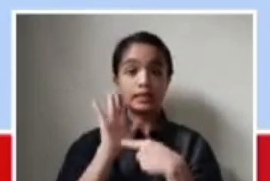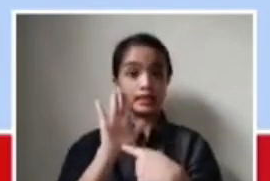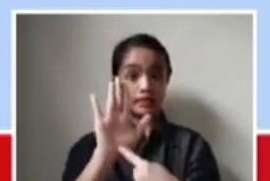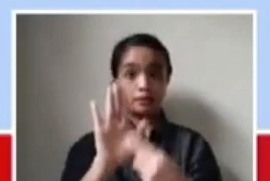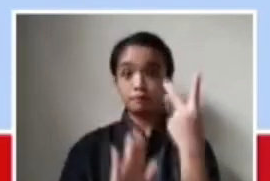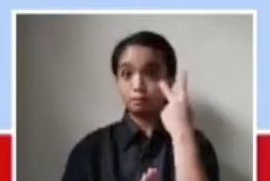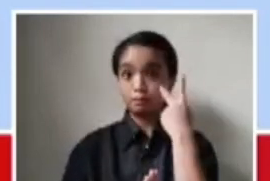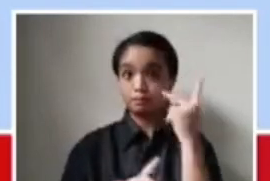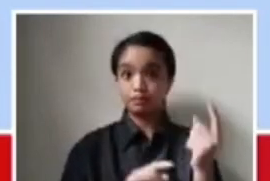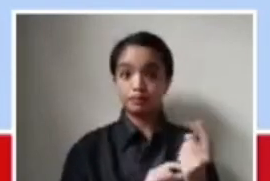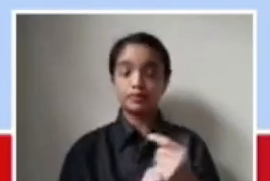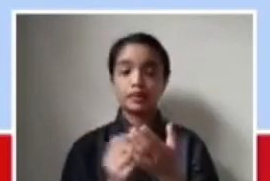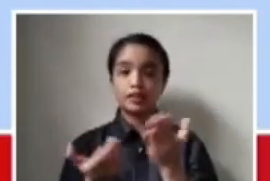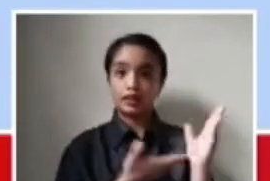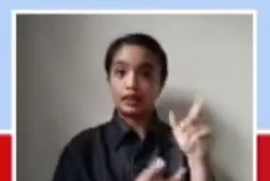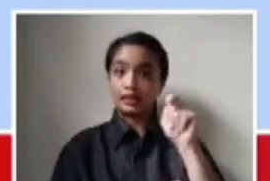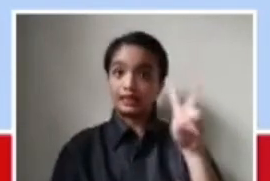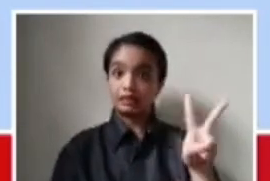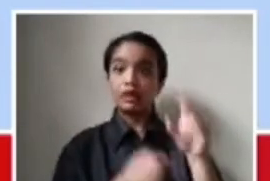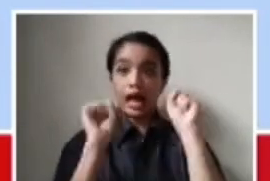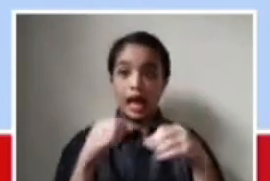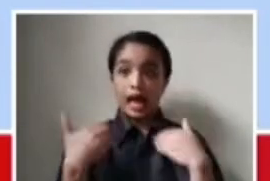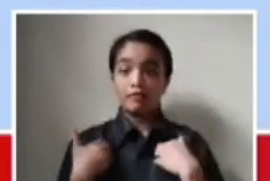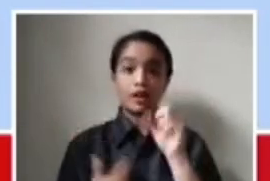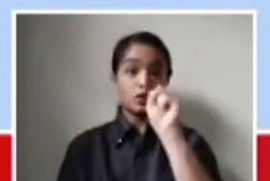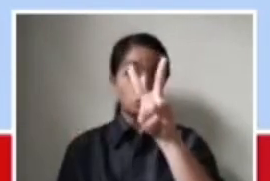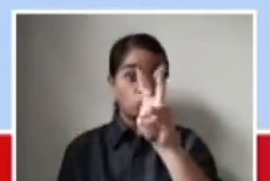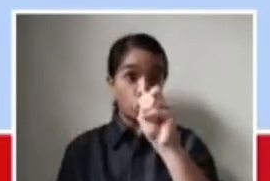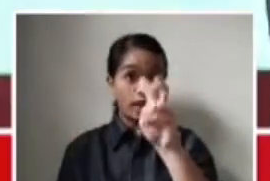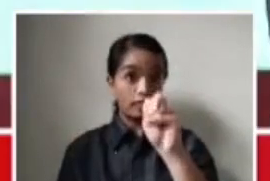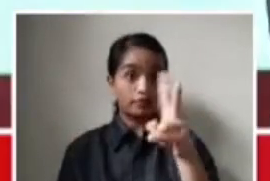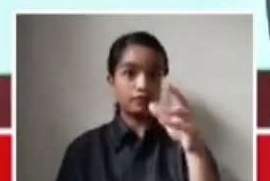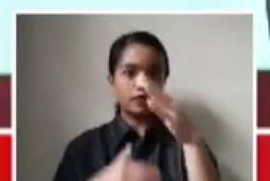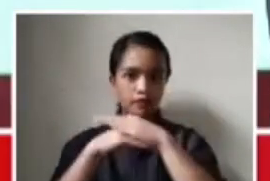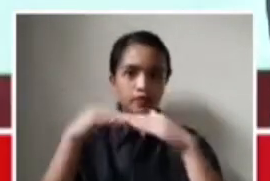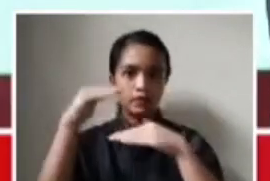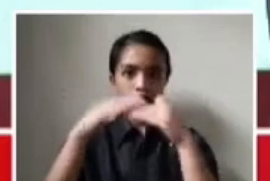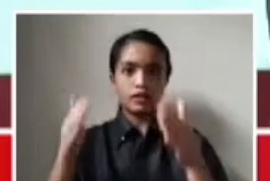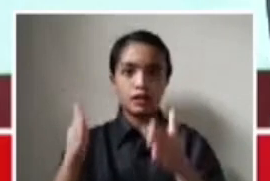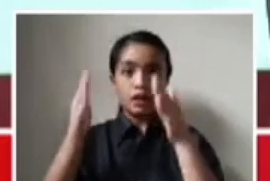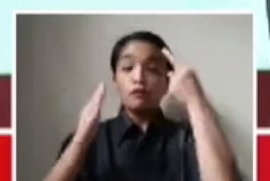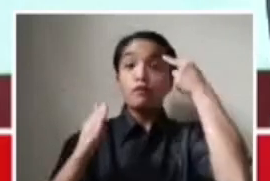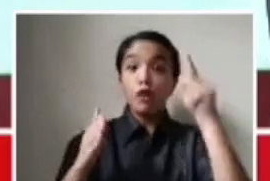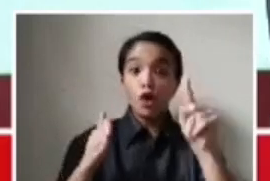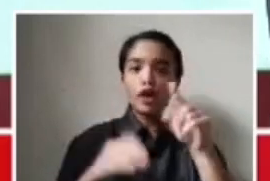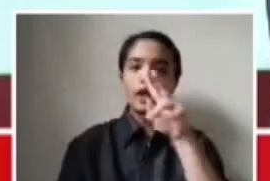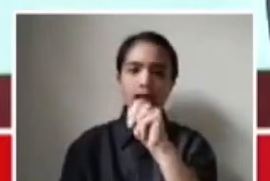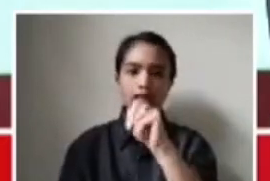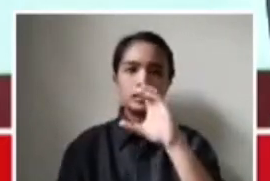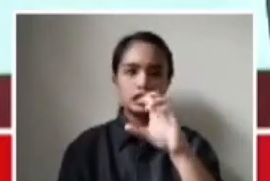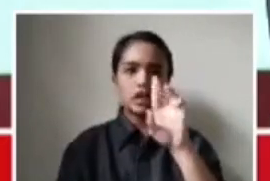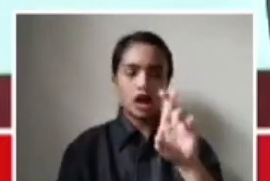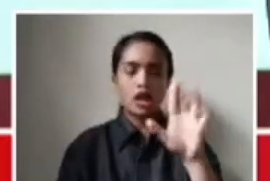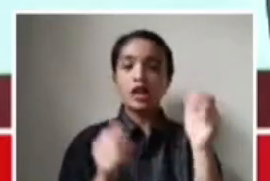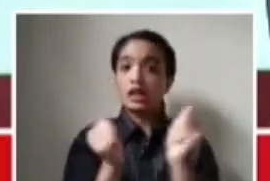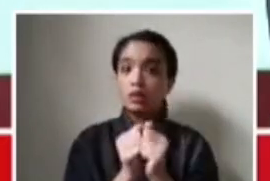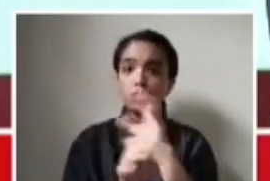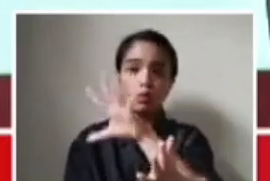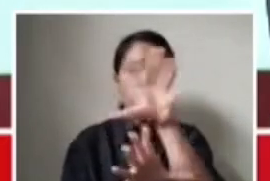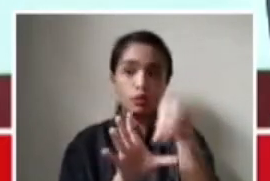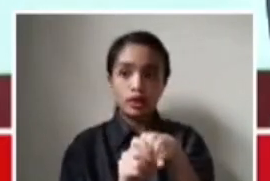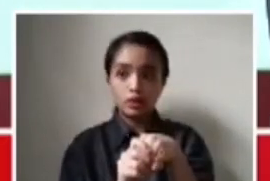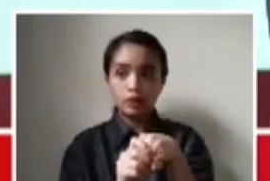Halos mga mahigit 200 beds po ang pwede natin i-provide doon. At magtatayo din po tayo ng COVID